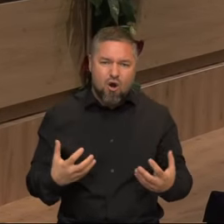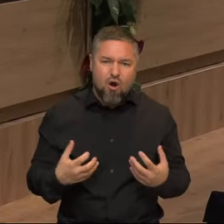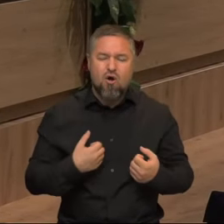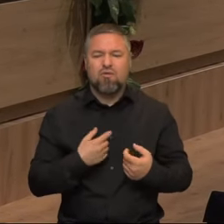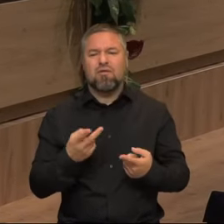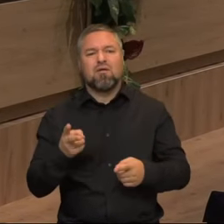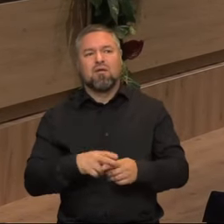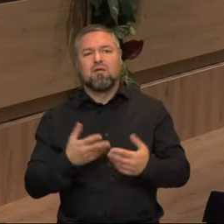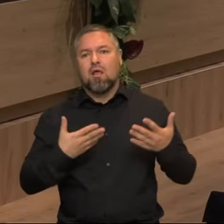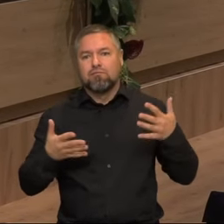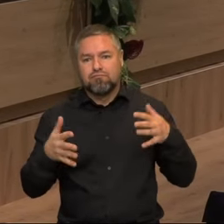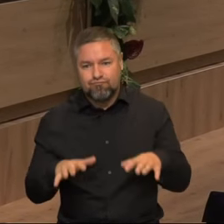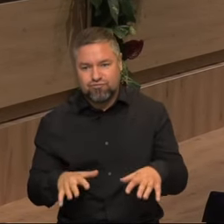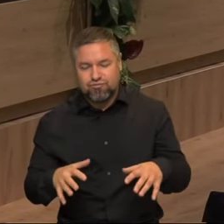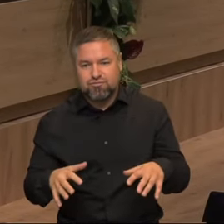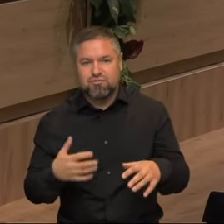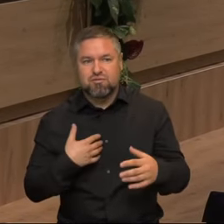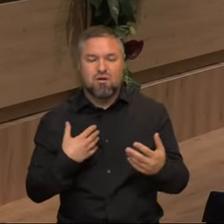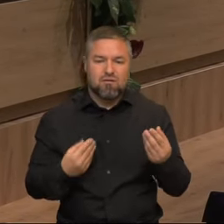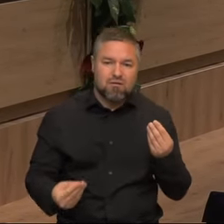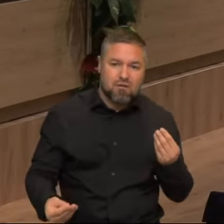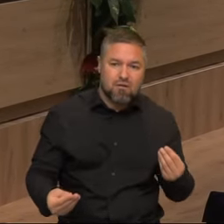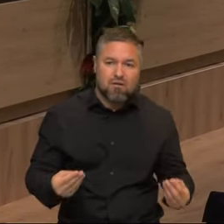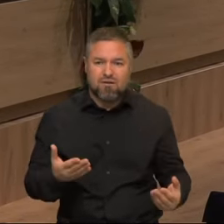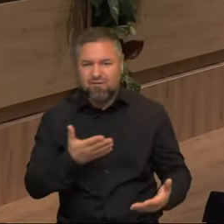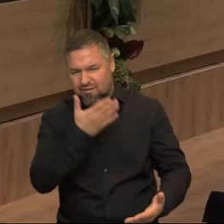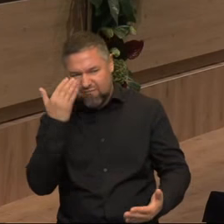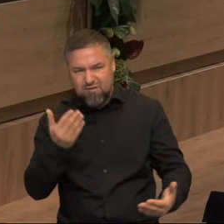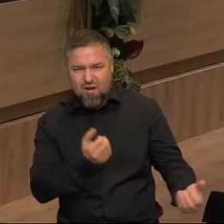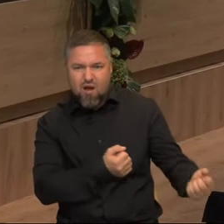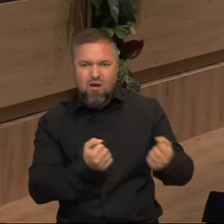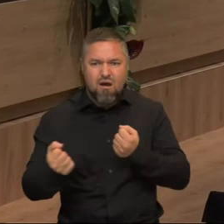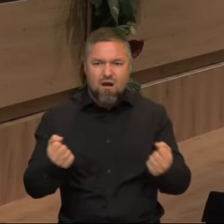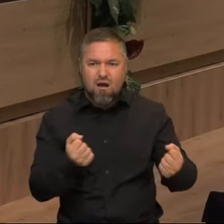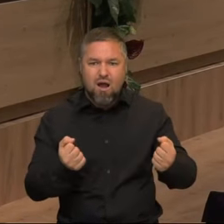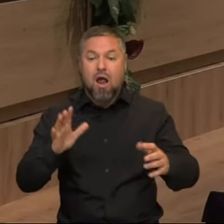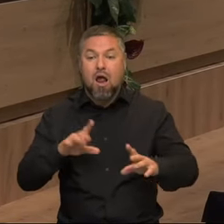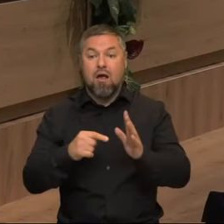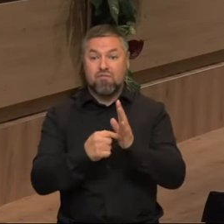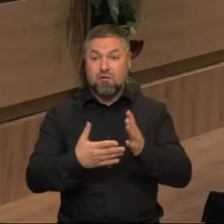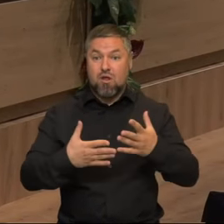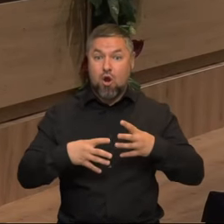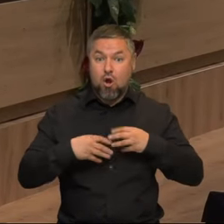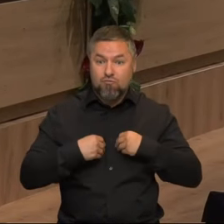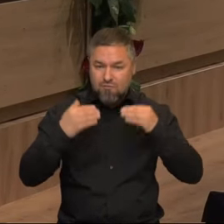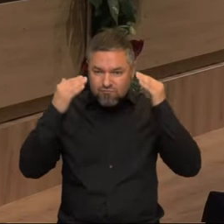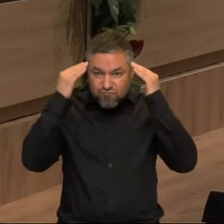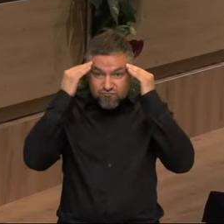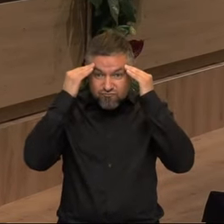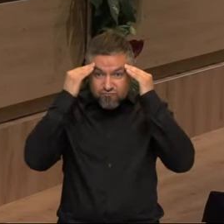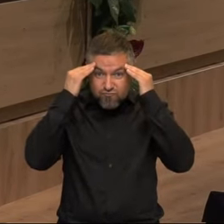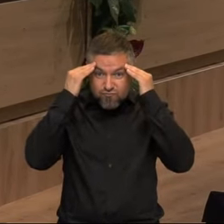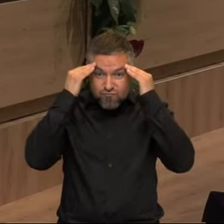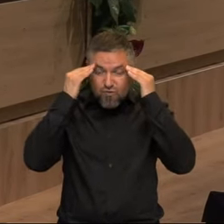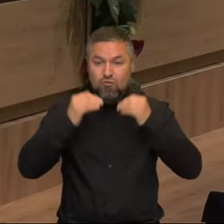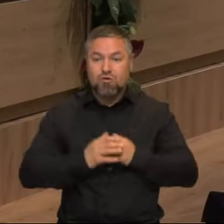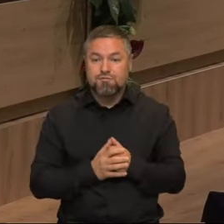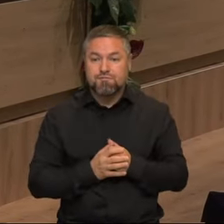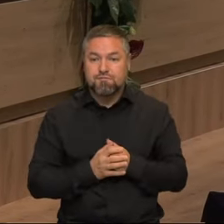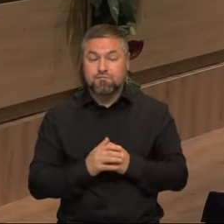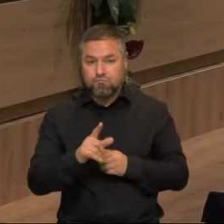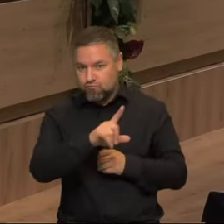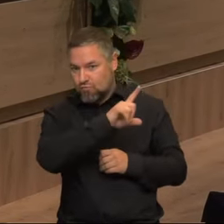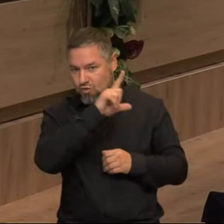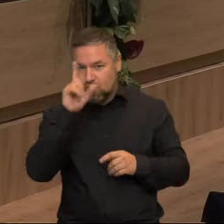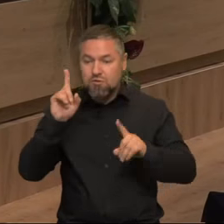upadki i momenty takiego zawahania. I wtedy sobie właśnie uświadomiłam, że to tak naprawdę